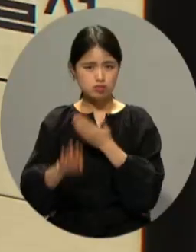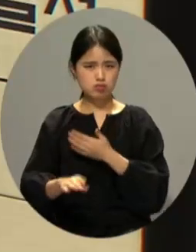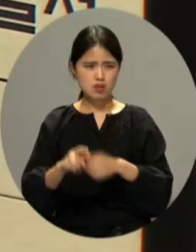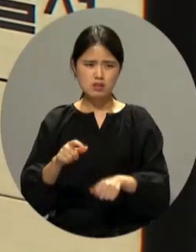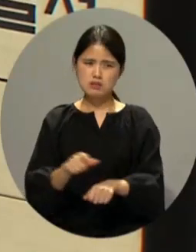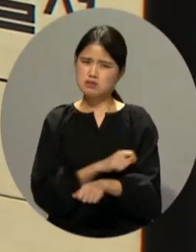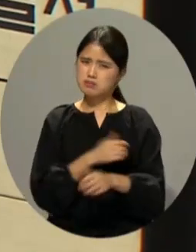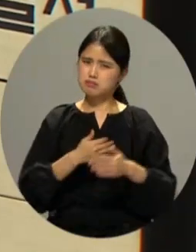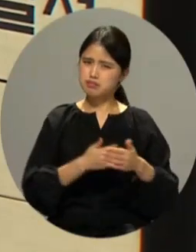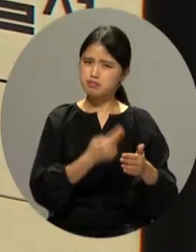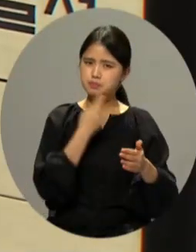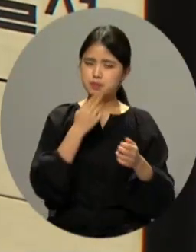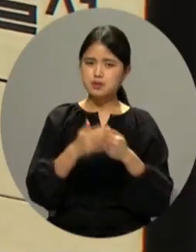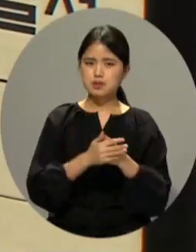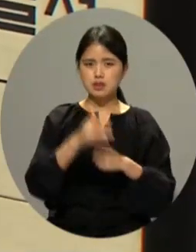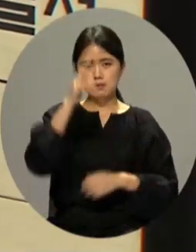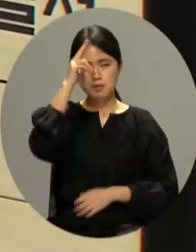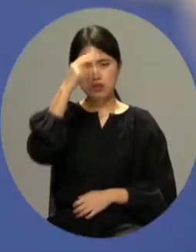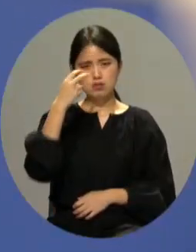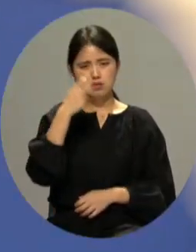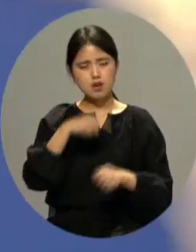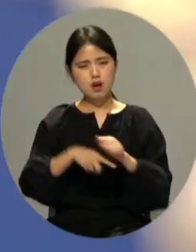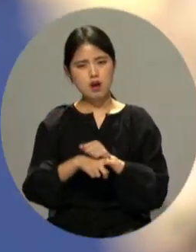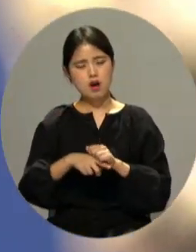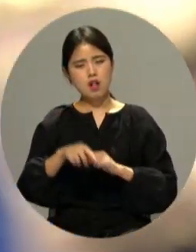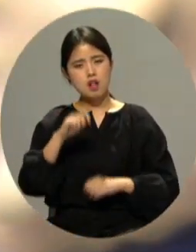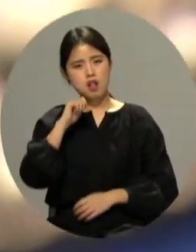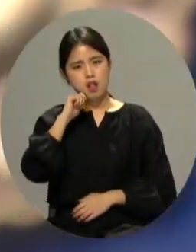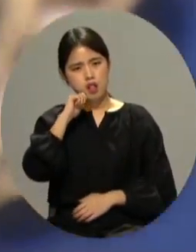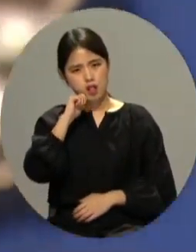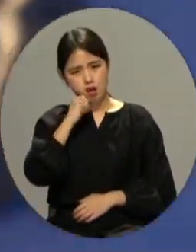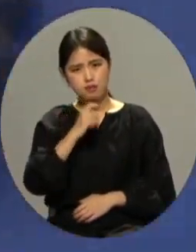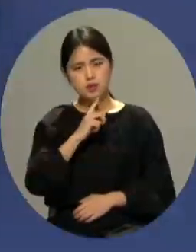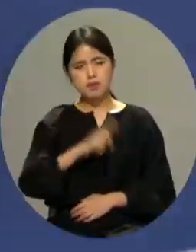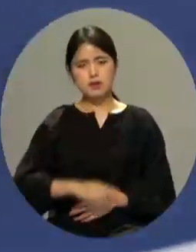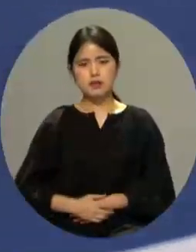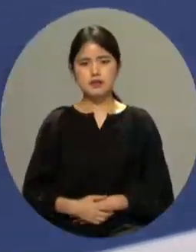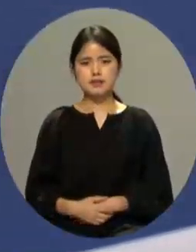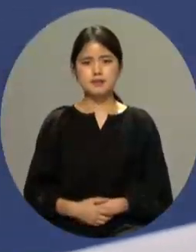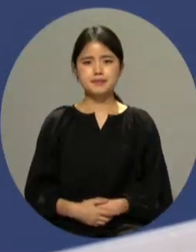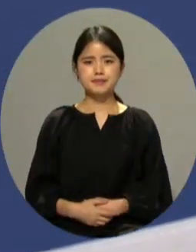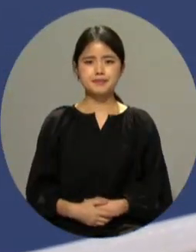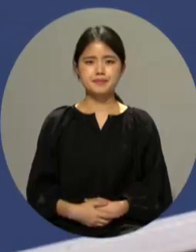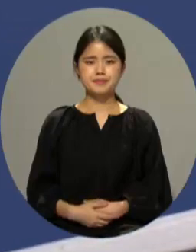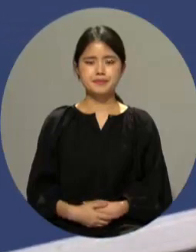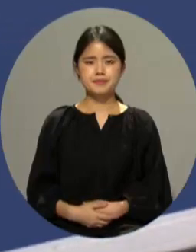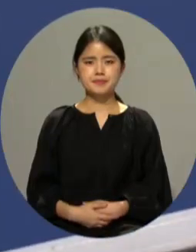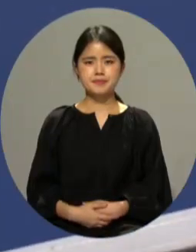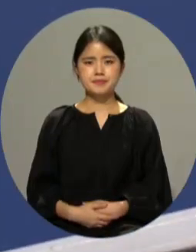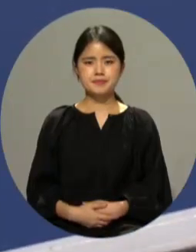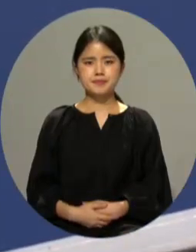별다른 진척이 없어 경찰의 수사가 난항에 빠졌다는 지적을 피하기 어려워 보입니다 MBC 뉴스 정자영입니다